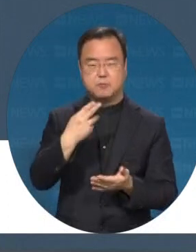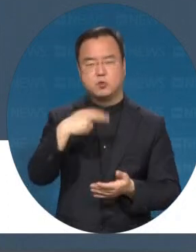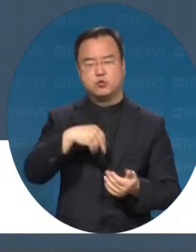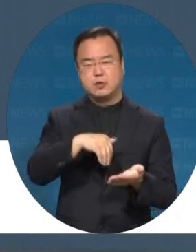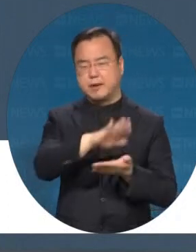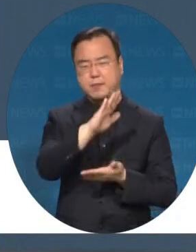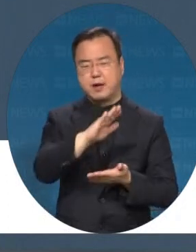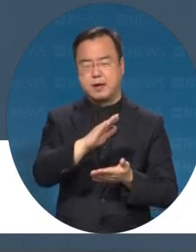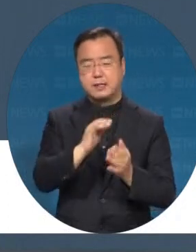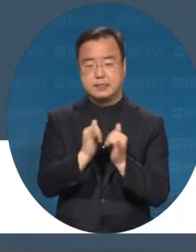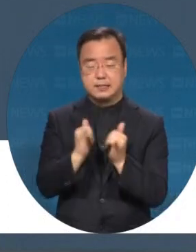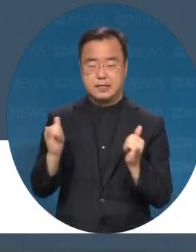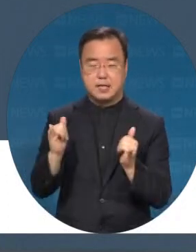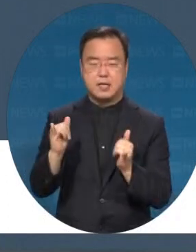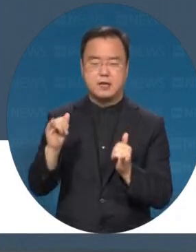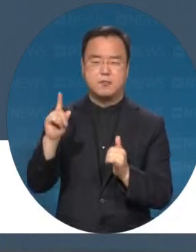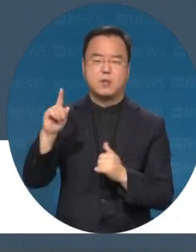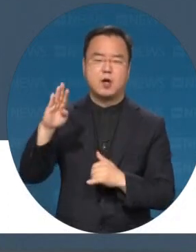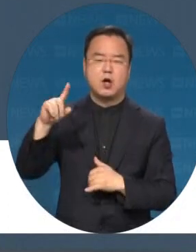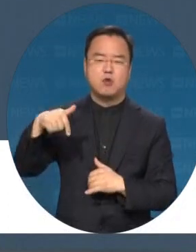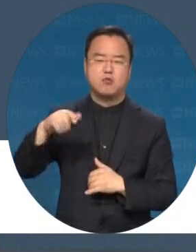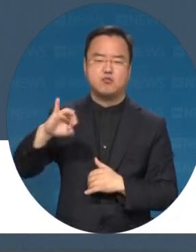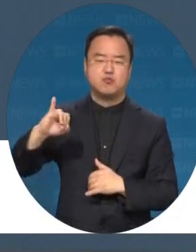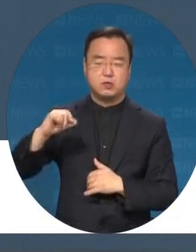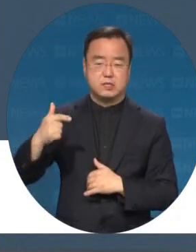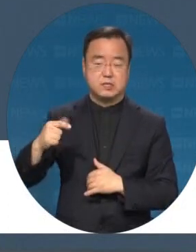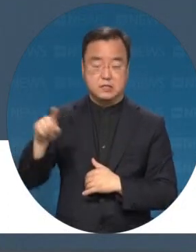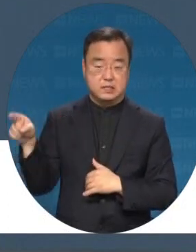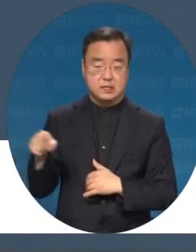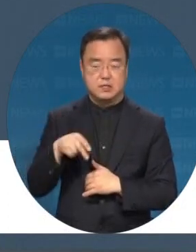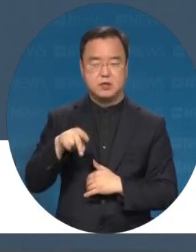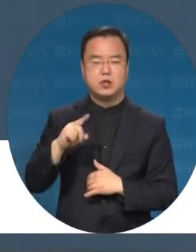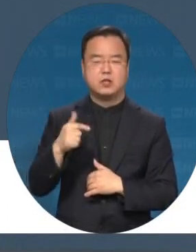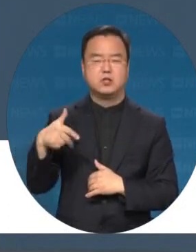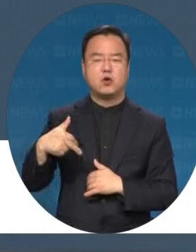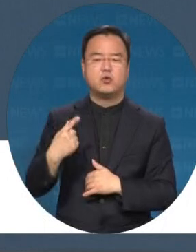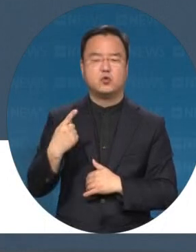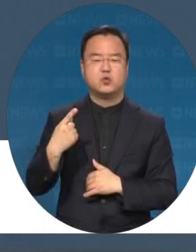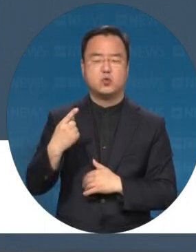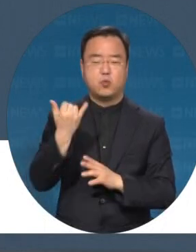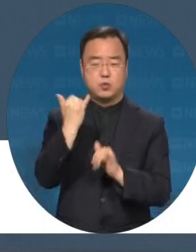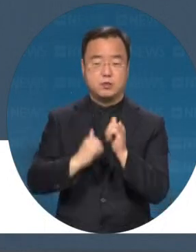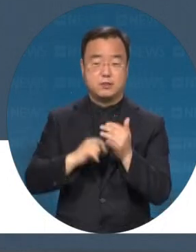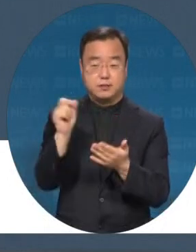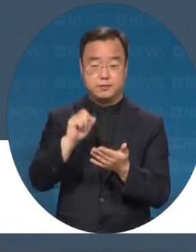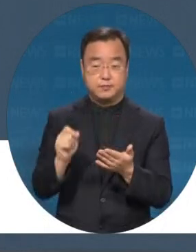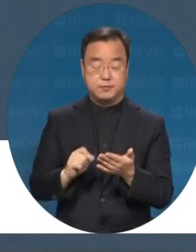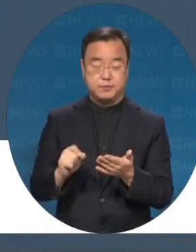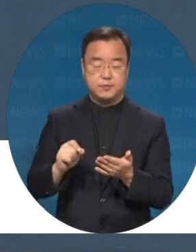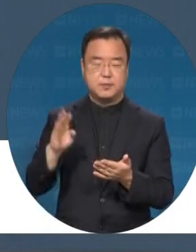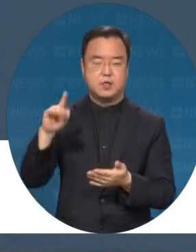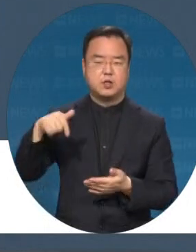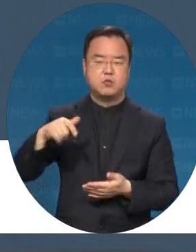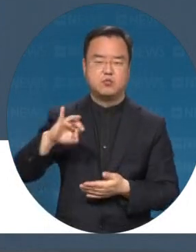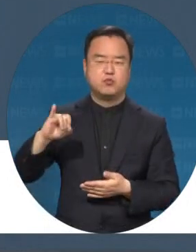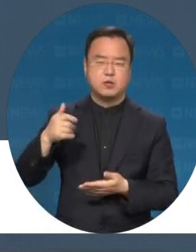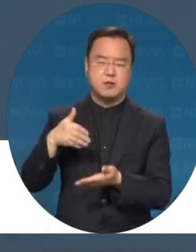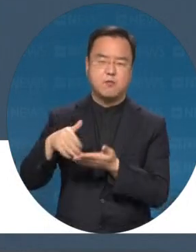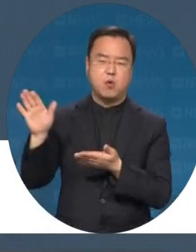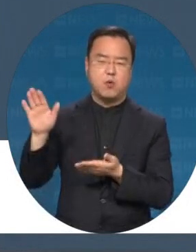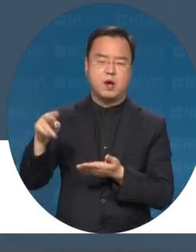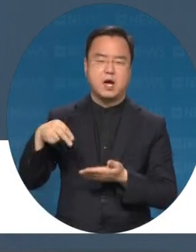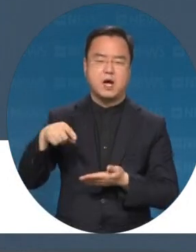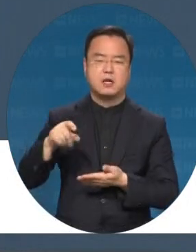정적들이 북인이었고 그들이 선조 실록을 썼습니다 또 그 북인들을 몰아낸